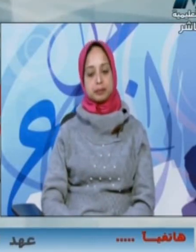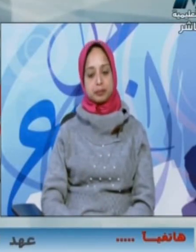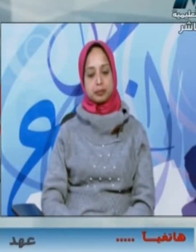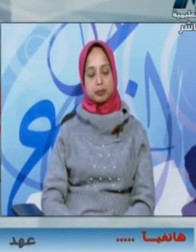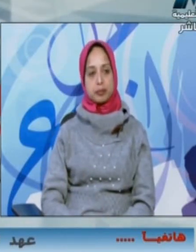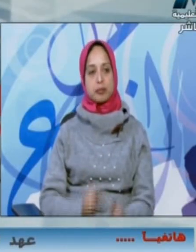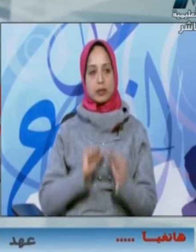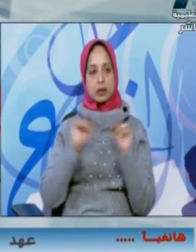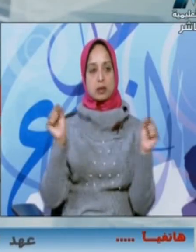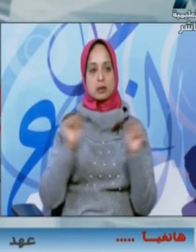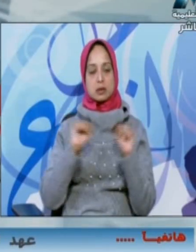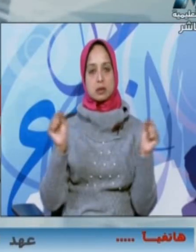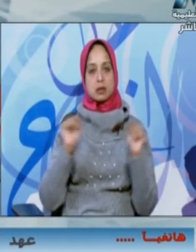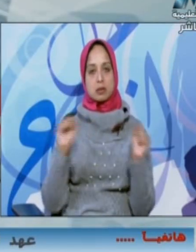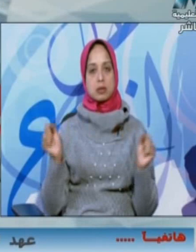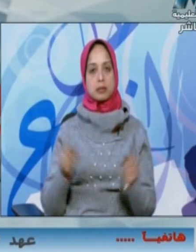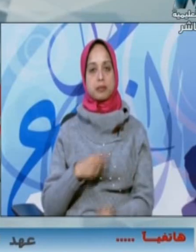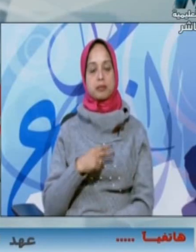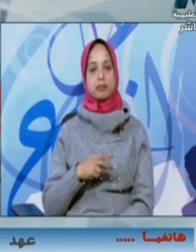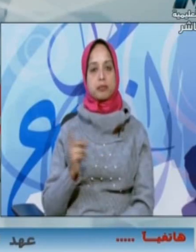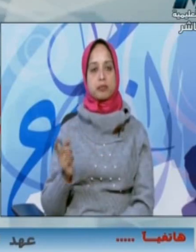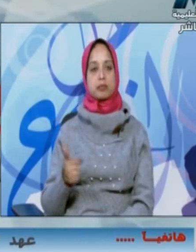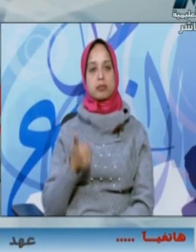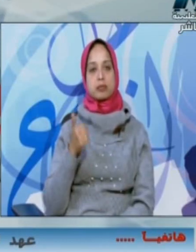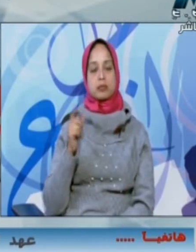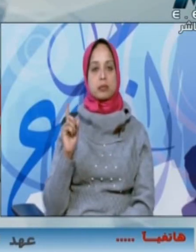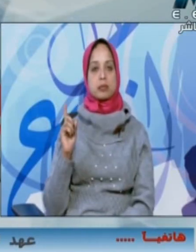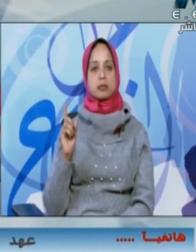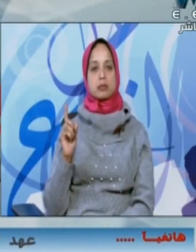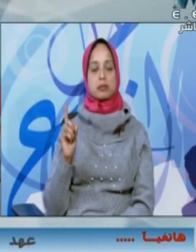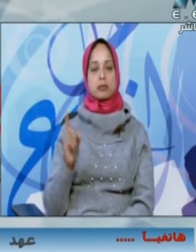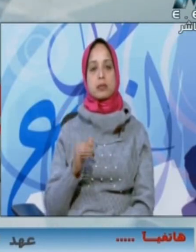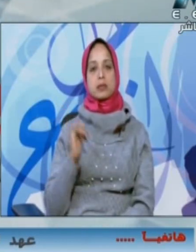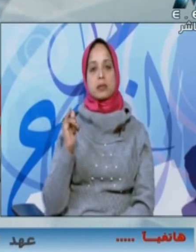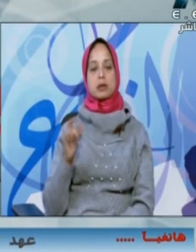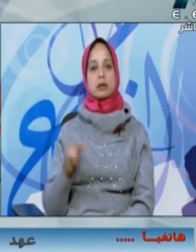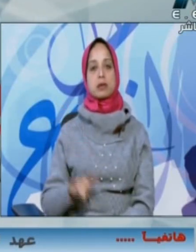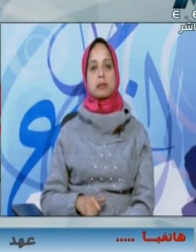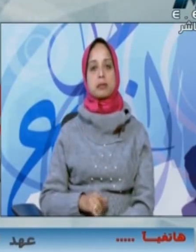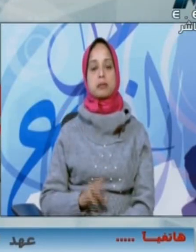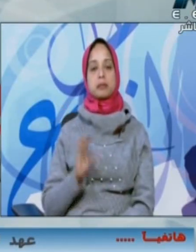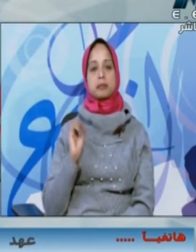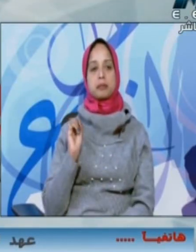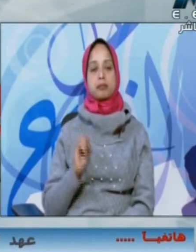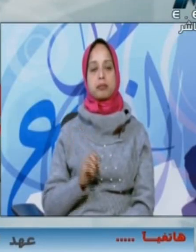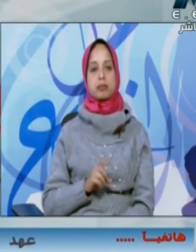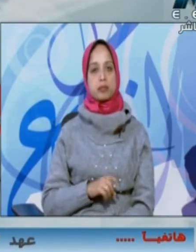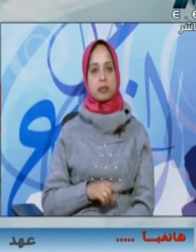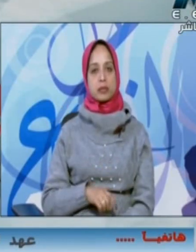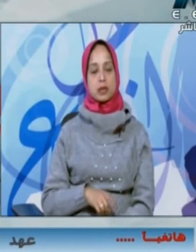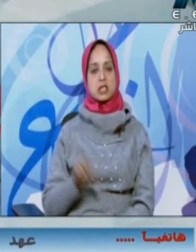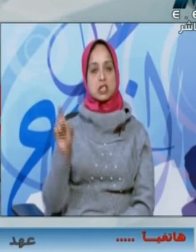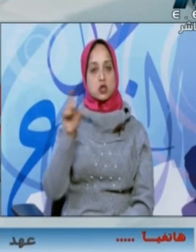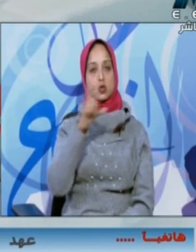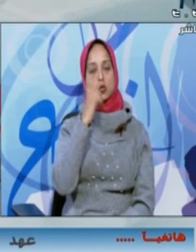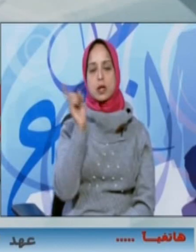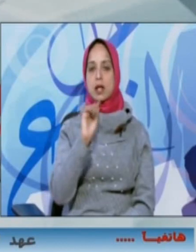والثورة العربية برضو فيها تواريخ. لا دي مش تواريخ، دي اسماء. لا شهور ارض قصدي. دي مش شهور، دي